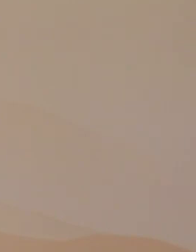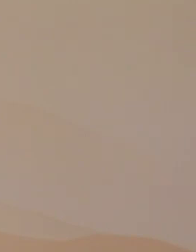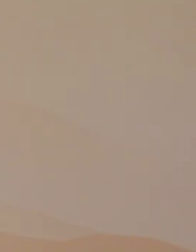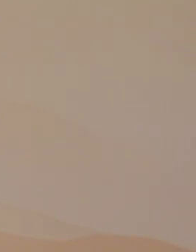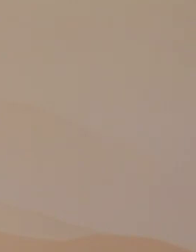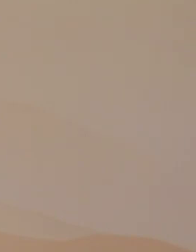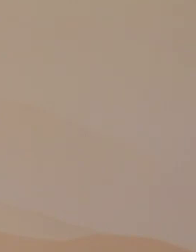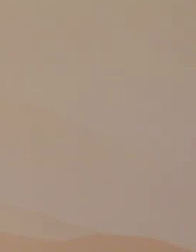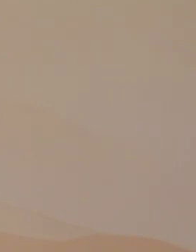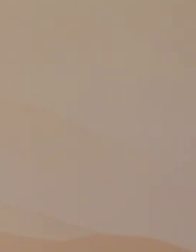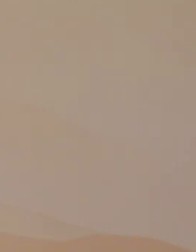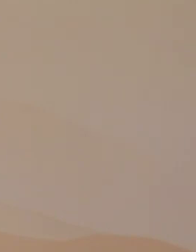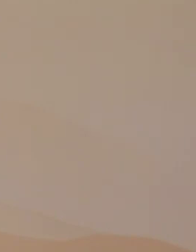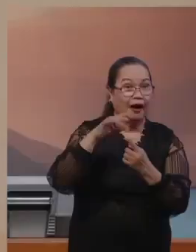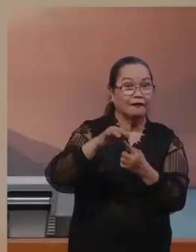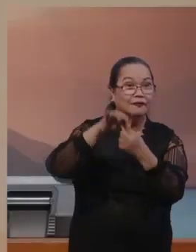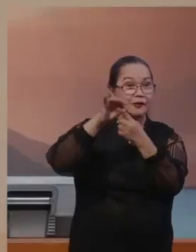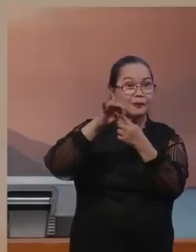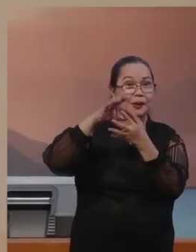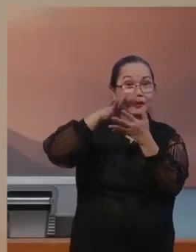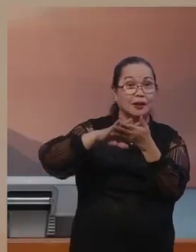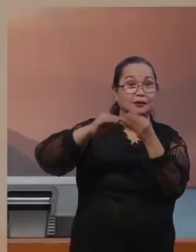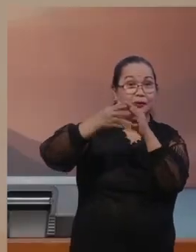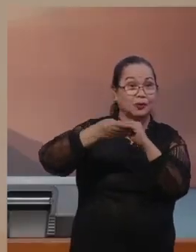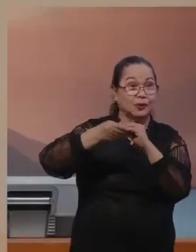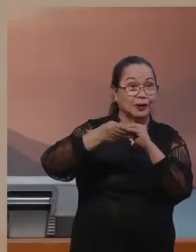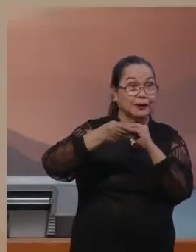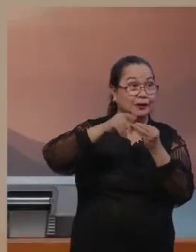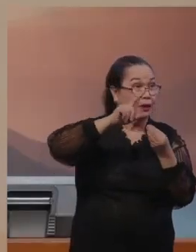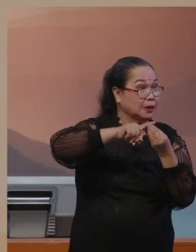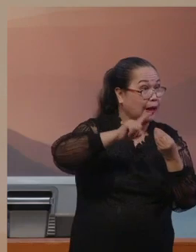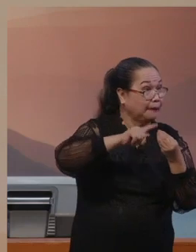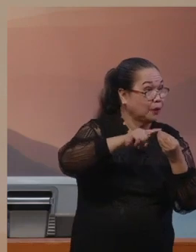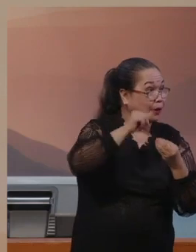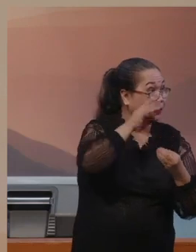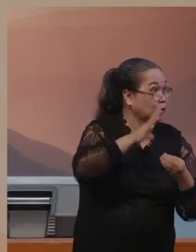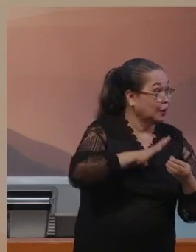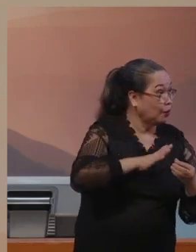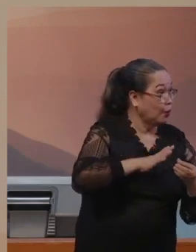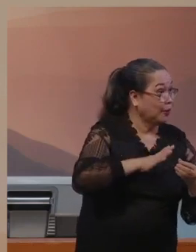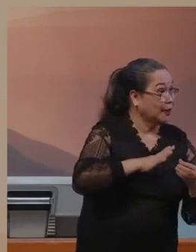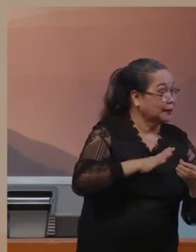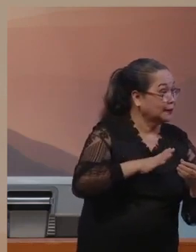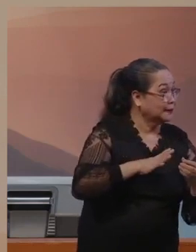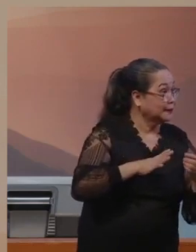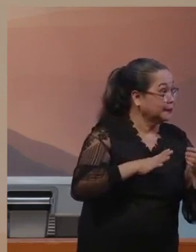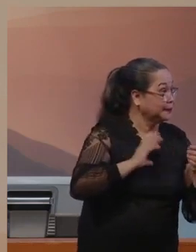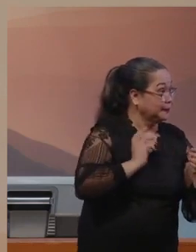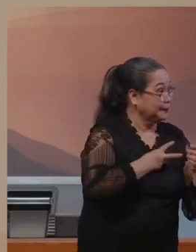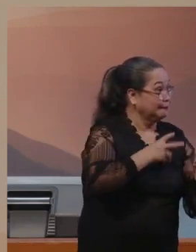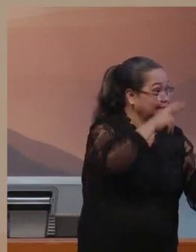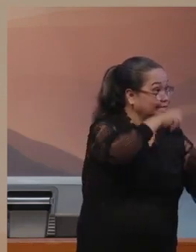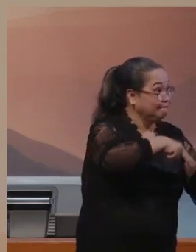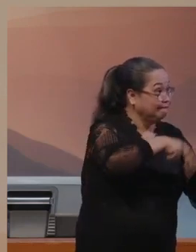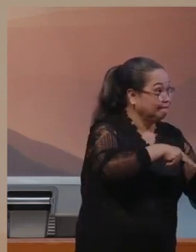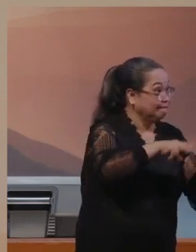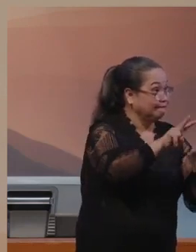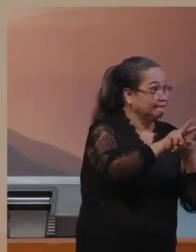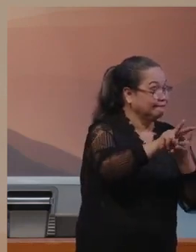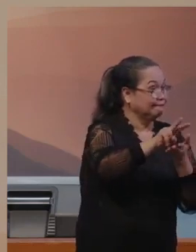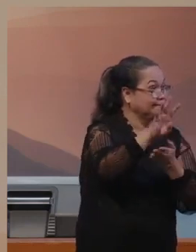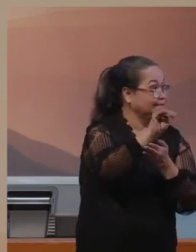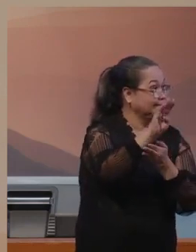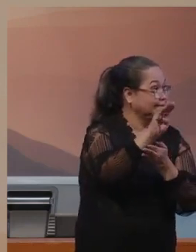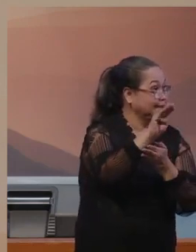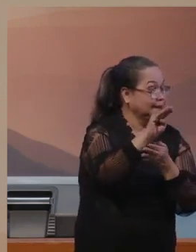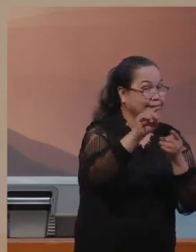siyang special na kwento na kailangan natin pag-aralan ngayong hapong ito. So bagaman binasa lang natin yung first 14 verses